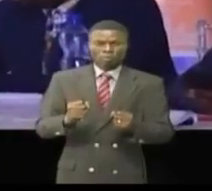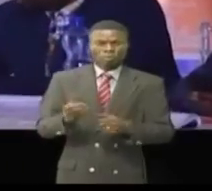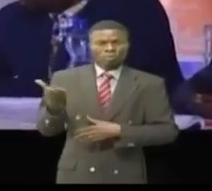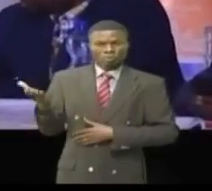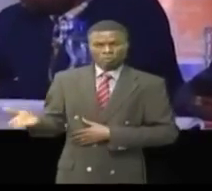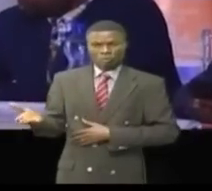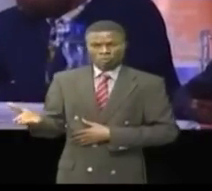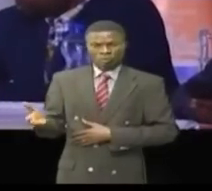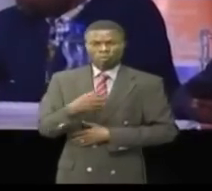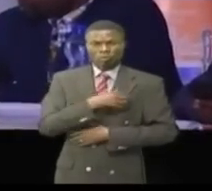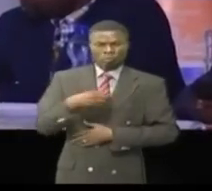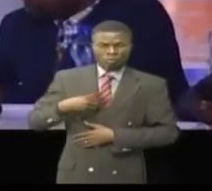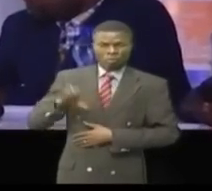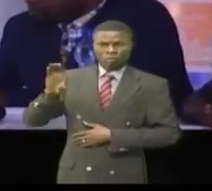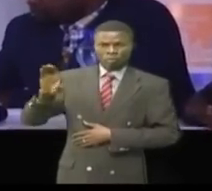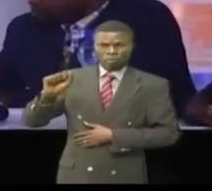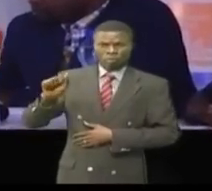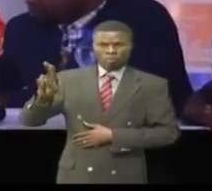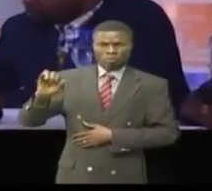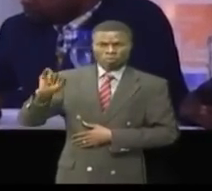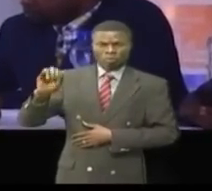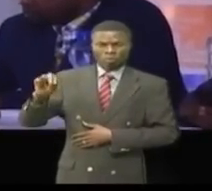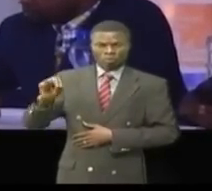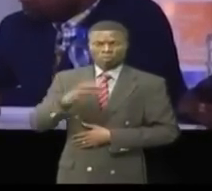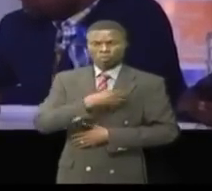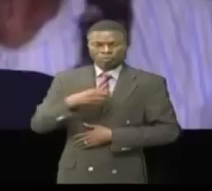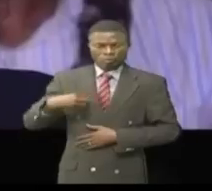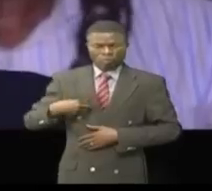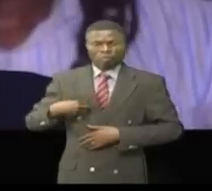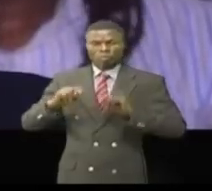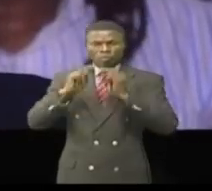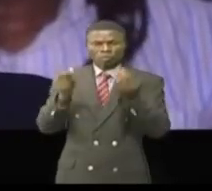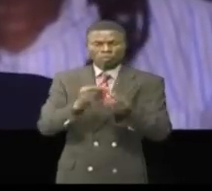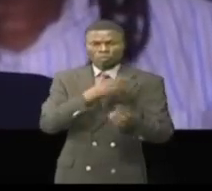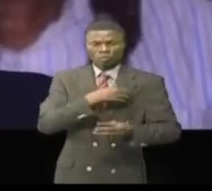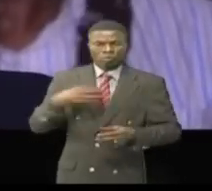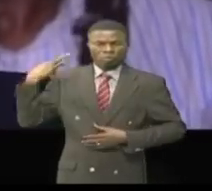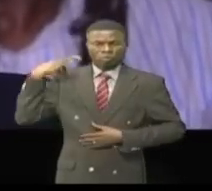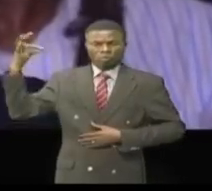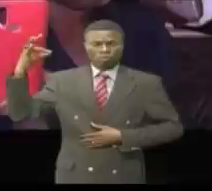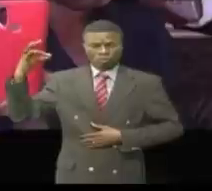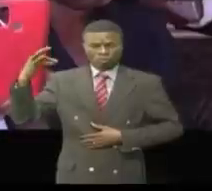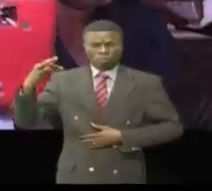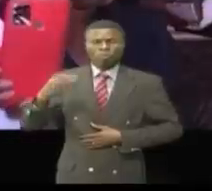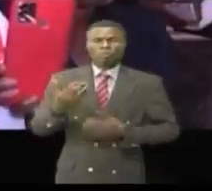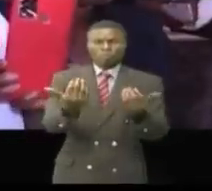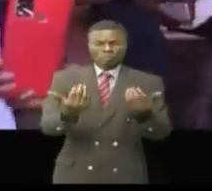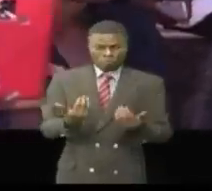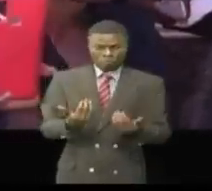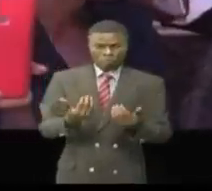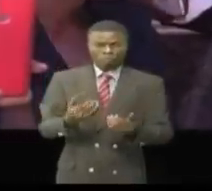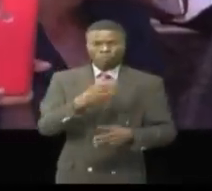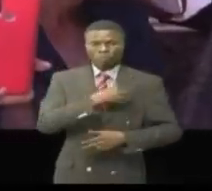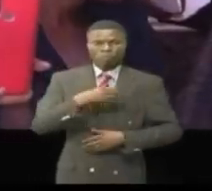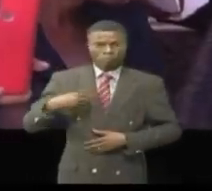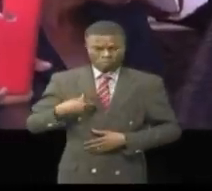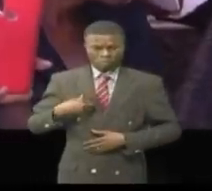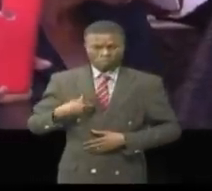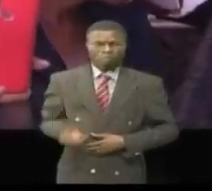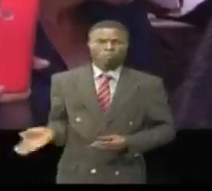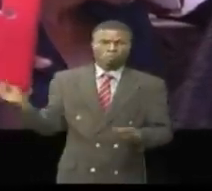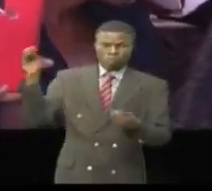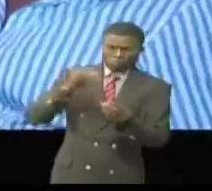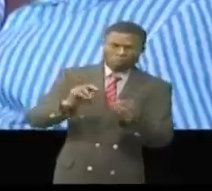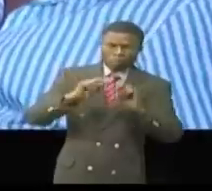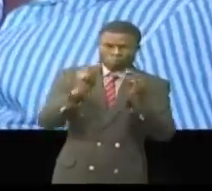côté, Karine Kankou, coordonnatrice de la dynamique des femmes candidates, a émis le vœu de voir les femmes être associées